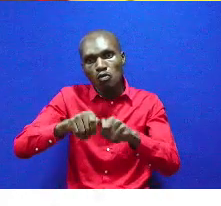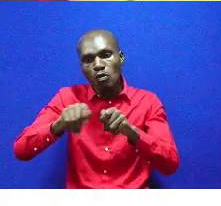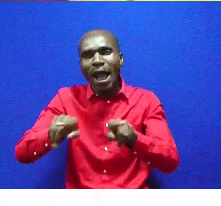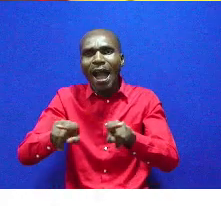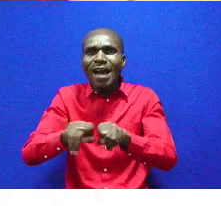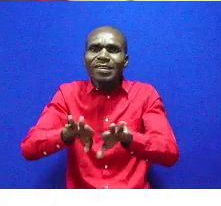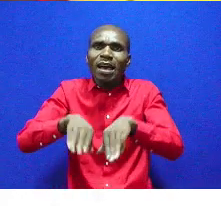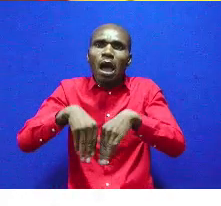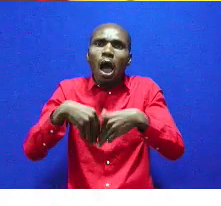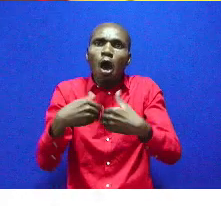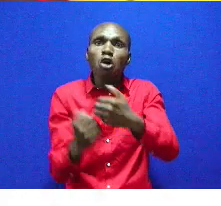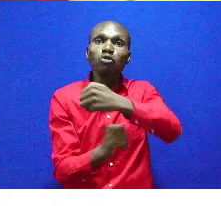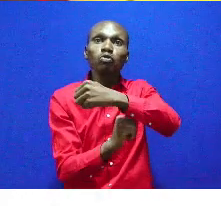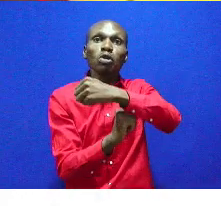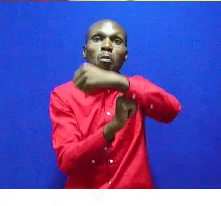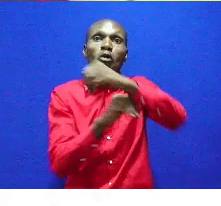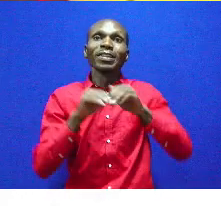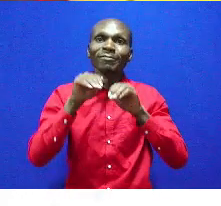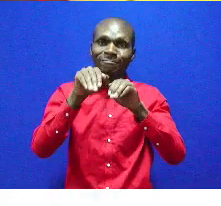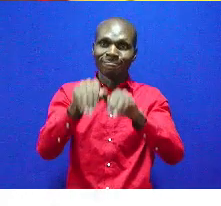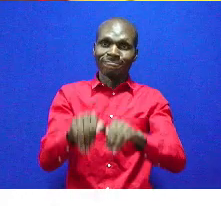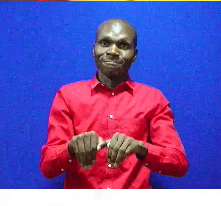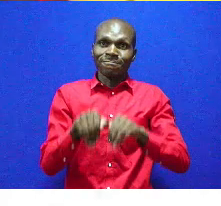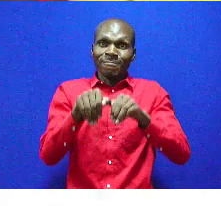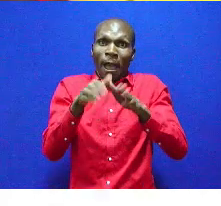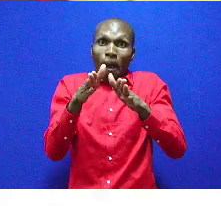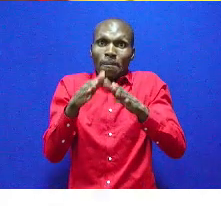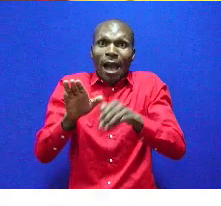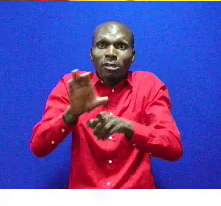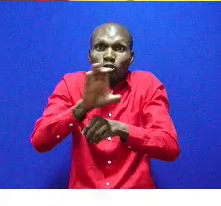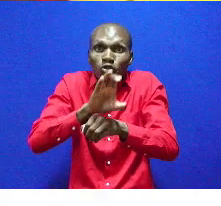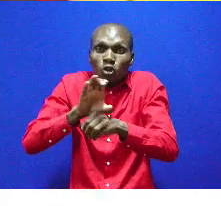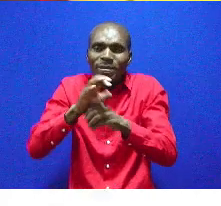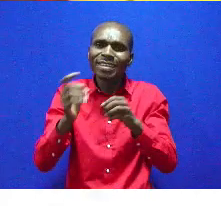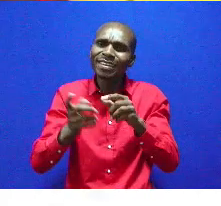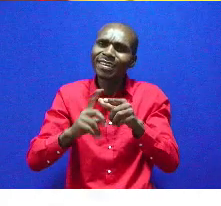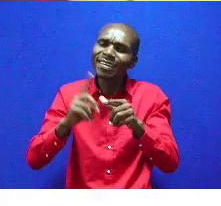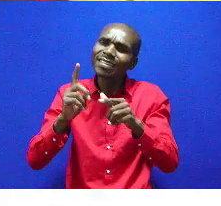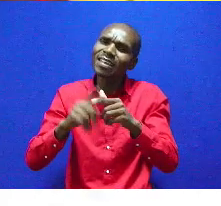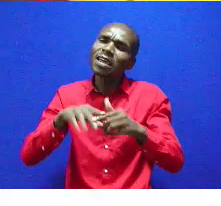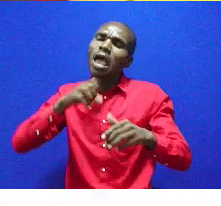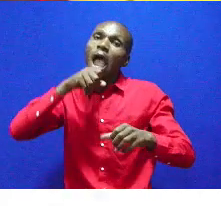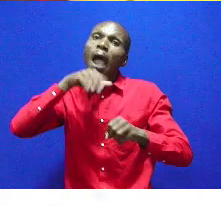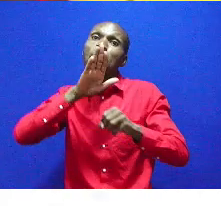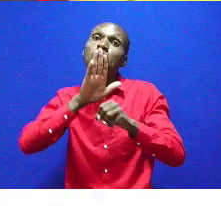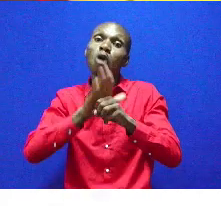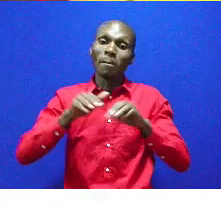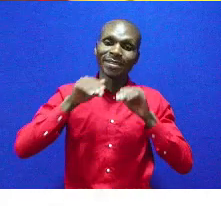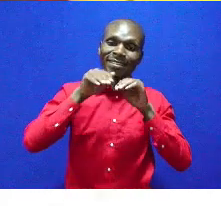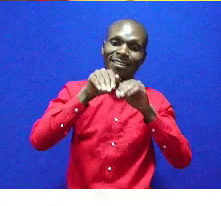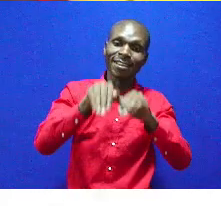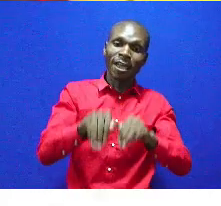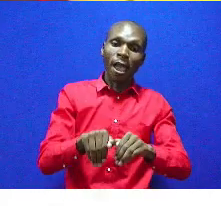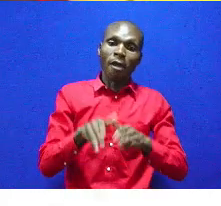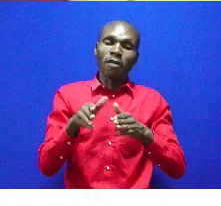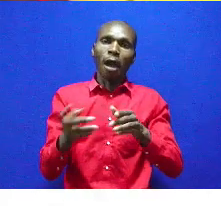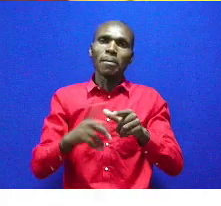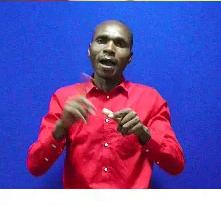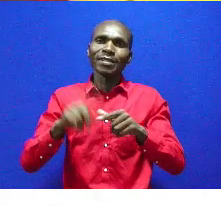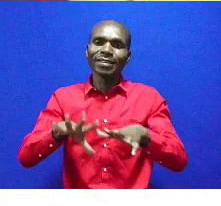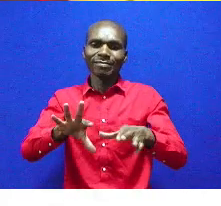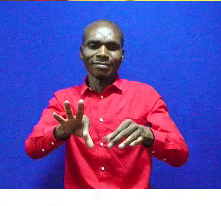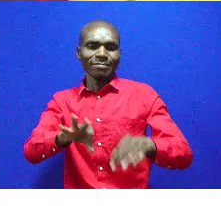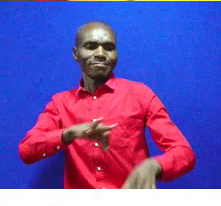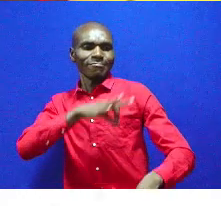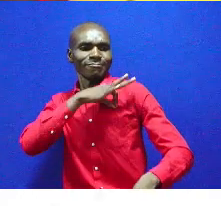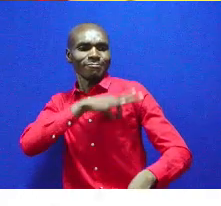unencherayemo yogosira abalimi bekawa. Chinga kecho boigo nigo abenekilia uchikwenyolera enyelia wetera